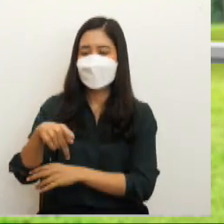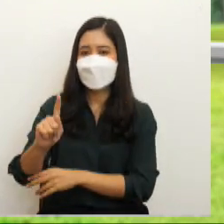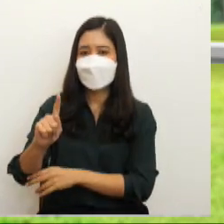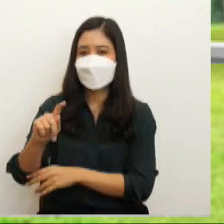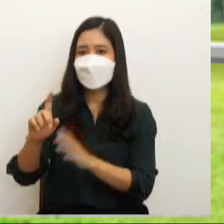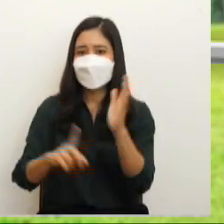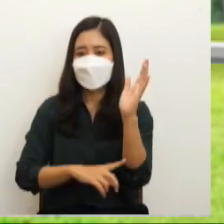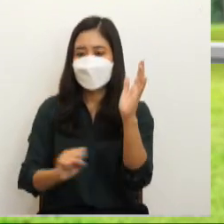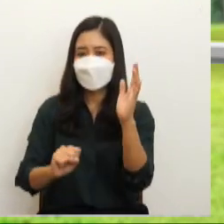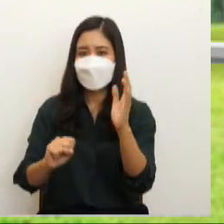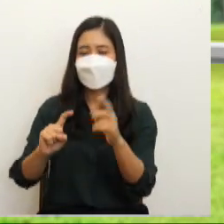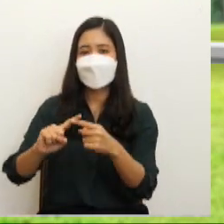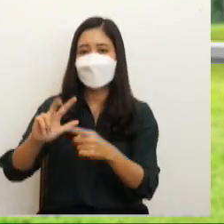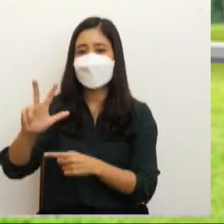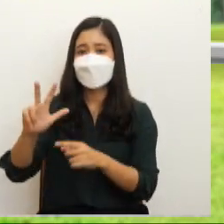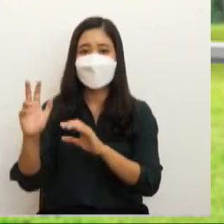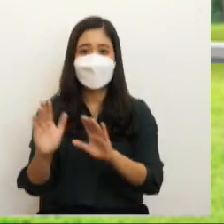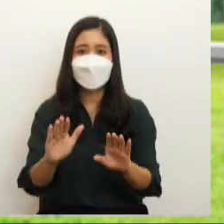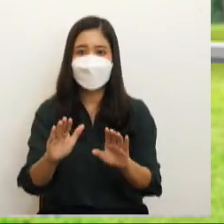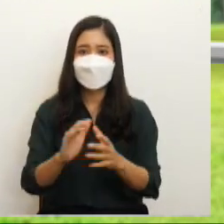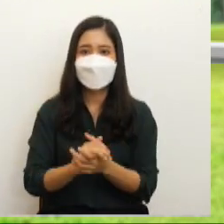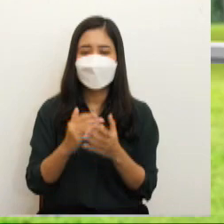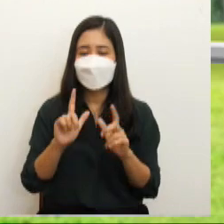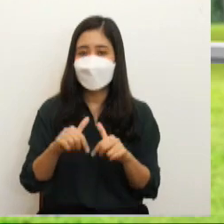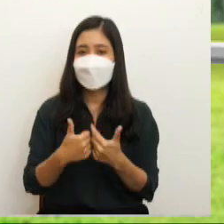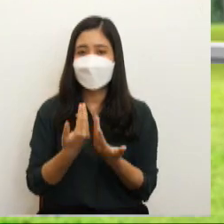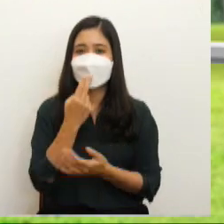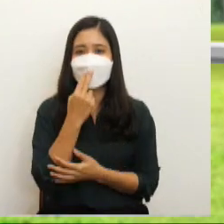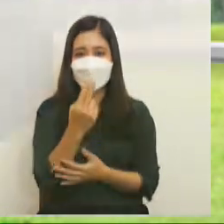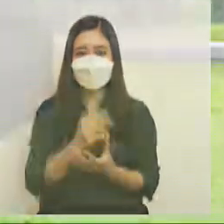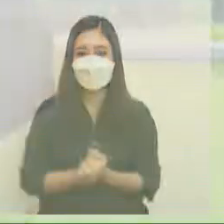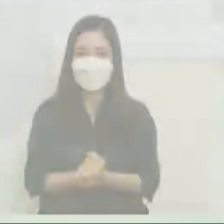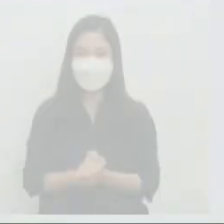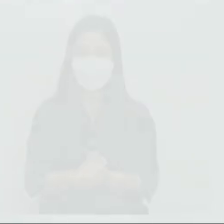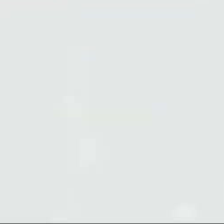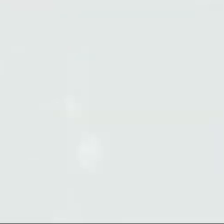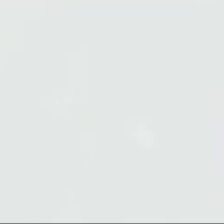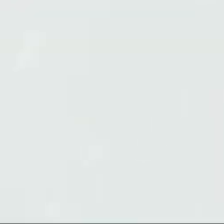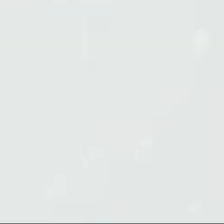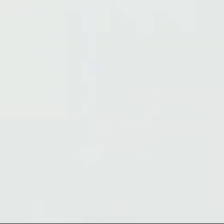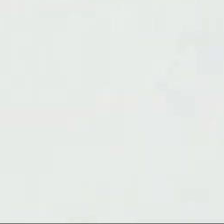ขลาเขต3มาฝากกันนะคะภาพบรรยากาศจะเป็นอย่างไรนั้นขอเชิญรับชมค่ะ